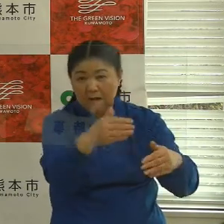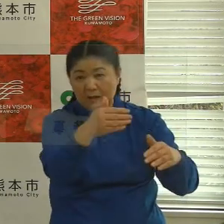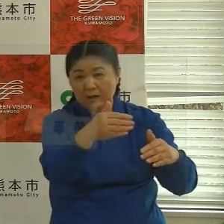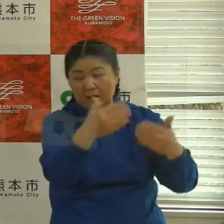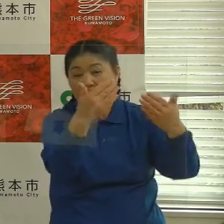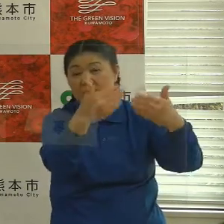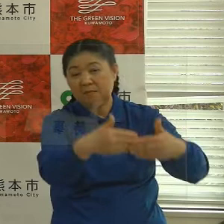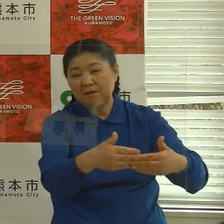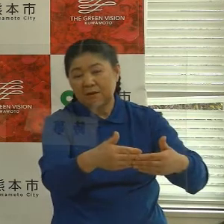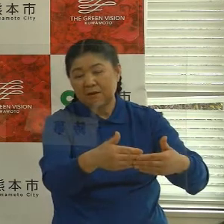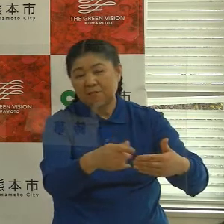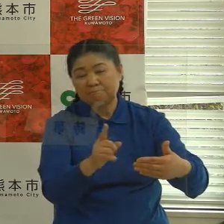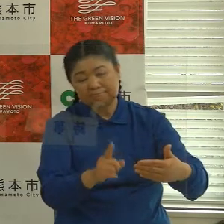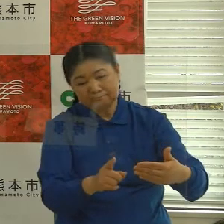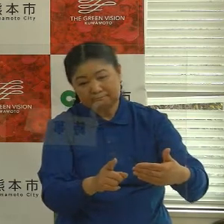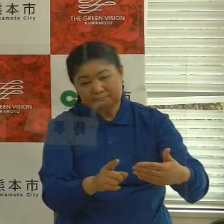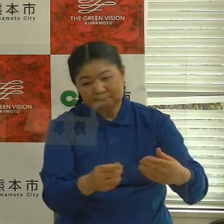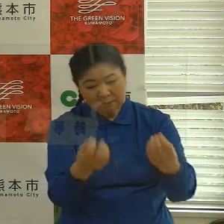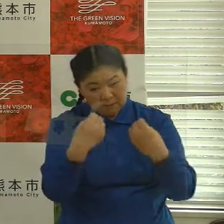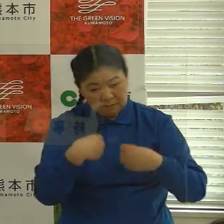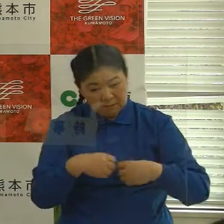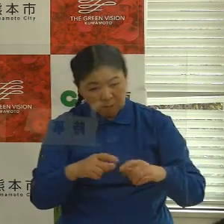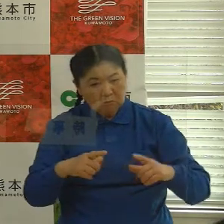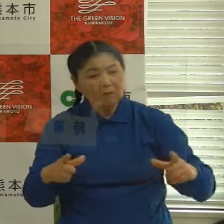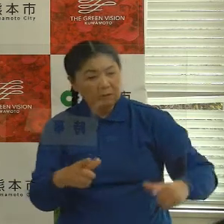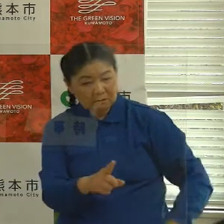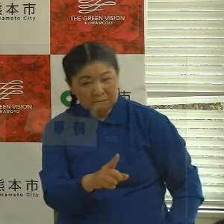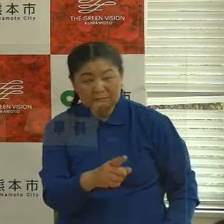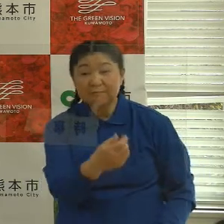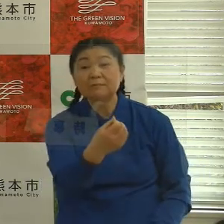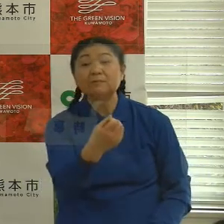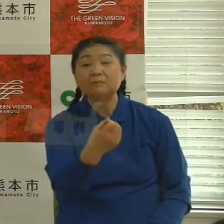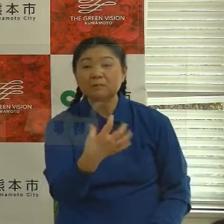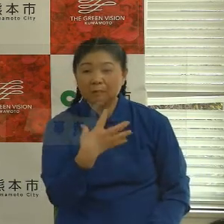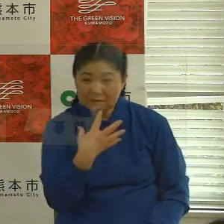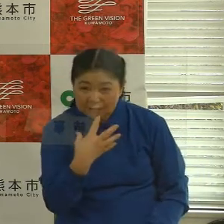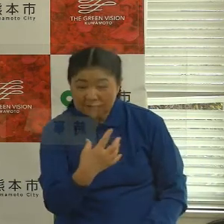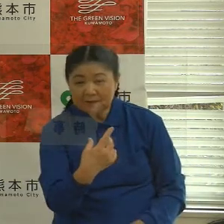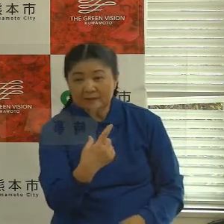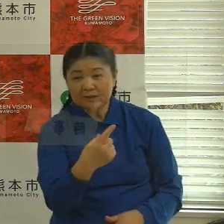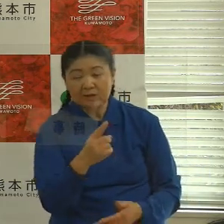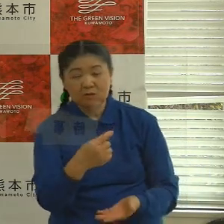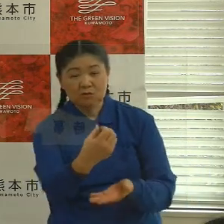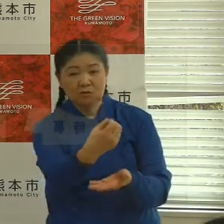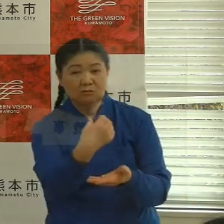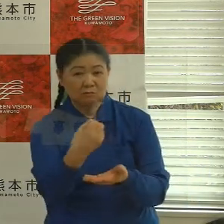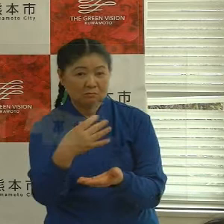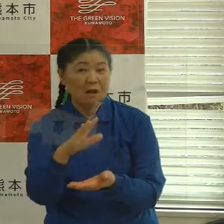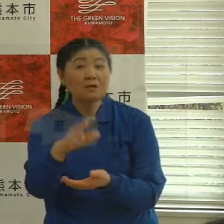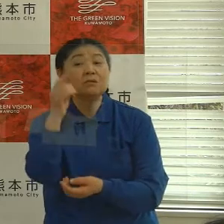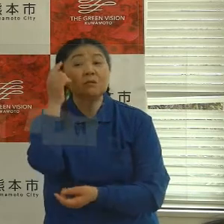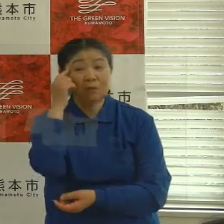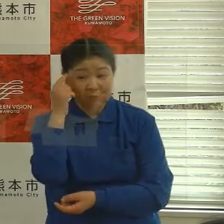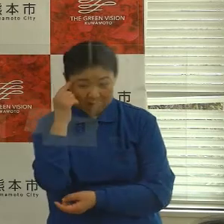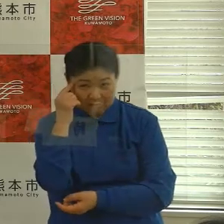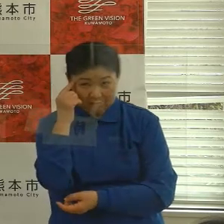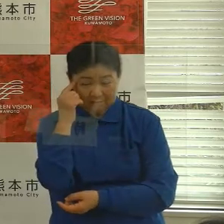当に何かでも感染者増えてるじゃないか、おかしいじゃないかという声があるというふうに思います